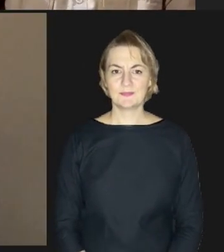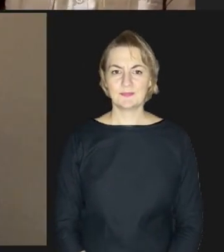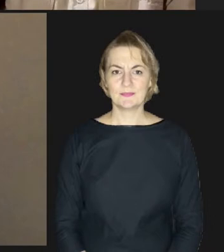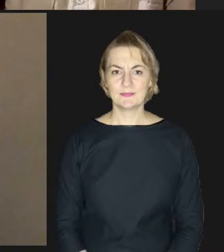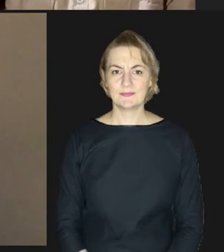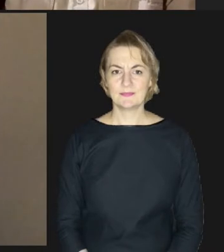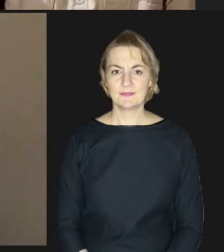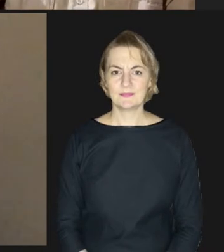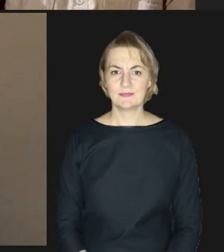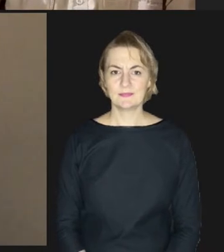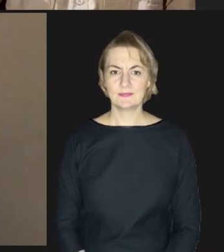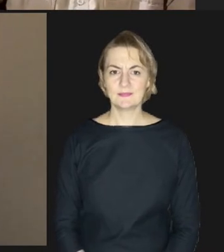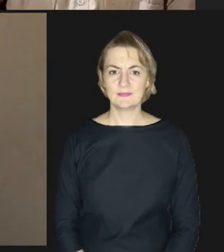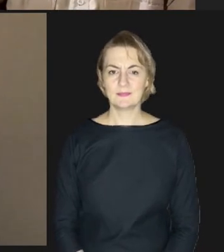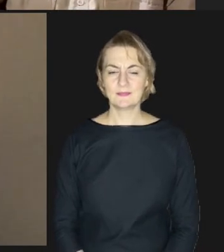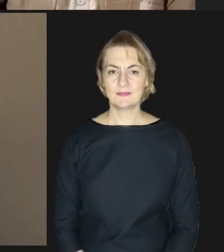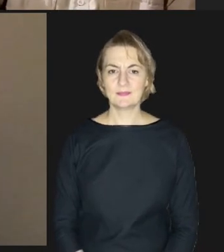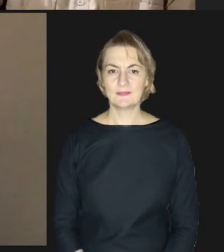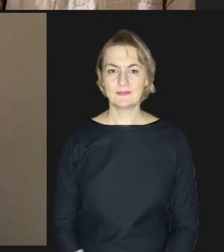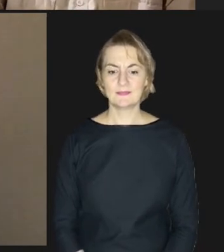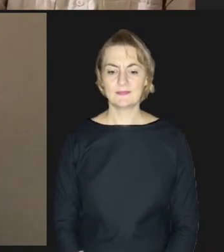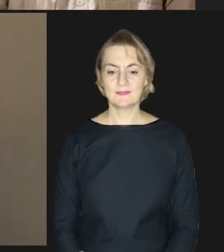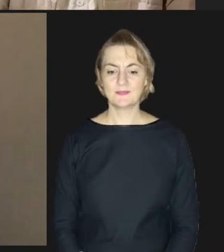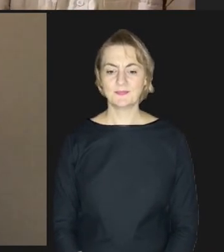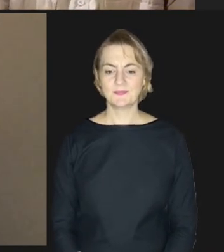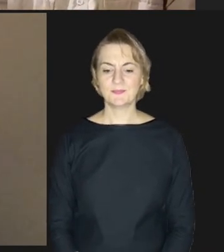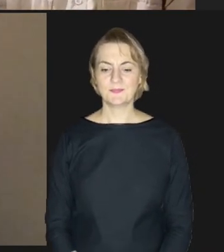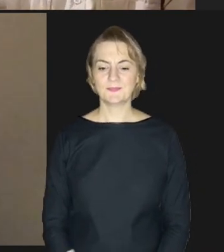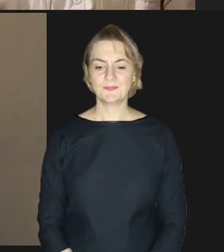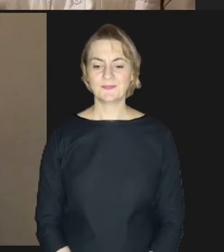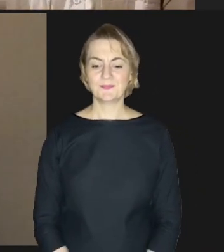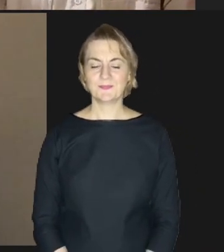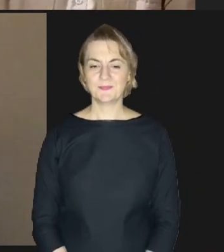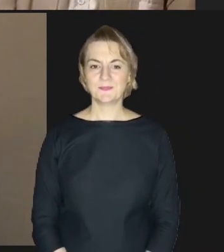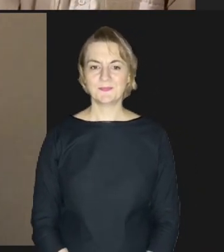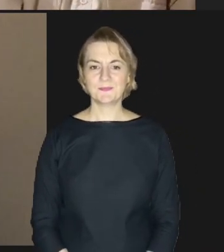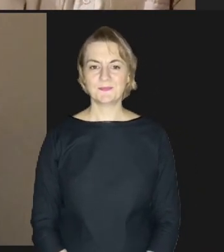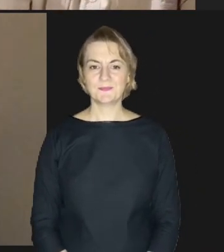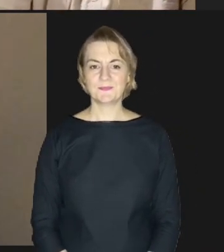Dziękuję. To oddajmy tak głos naszym widzom.